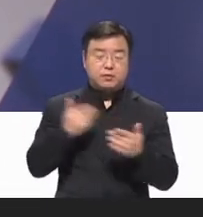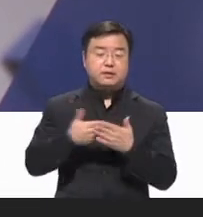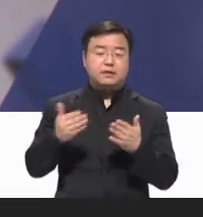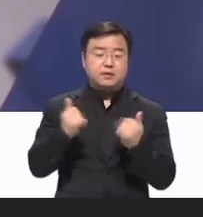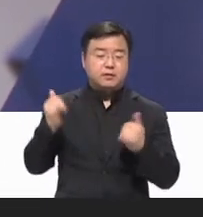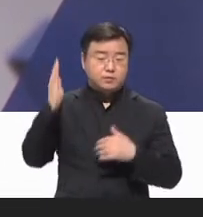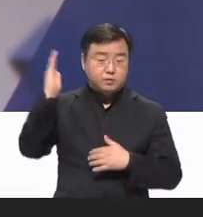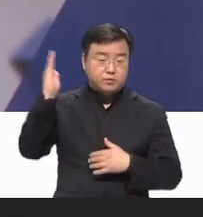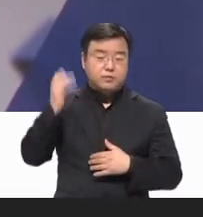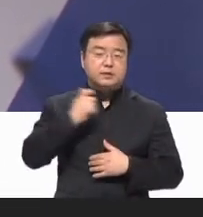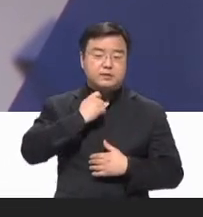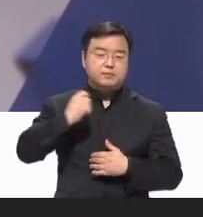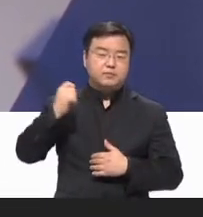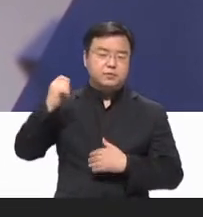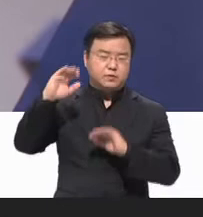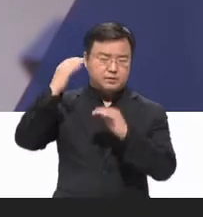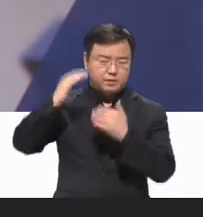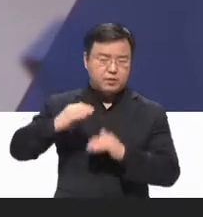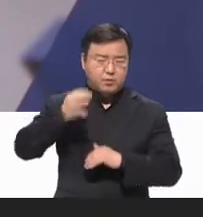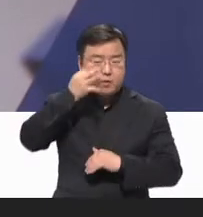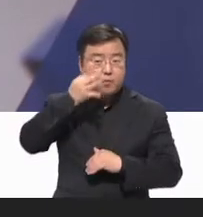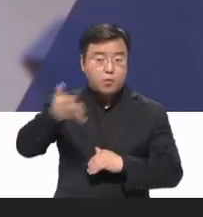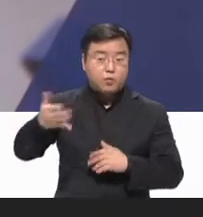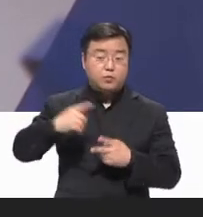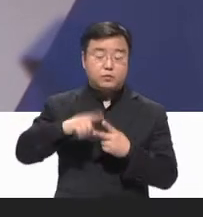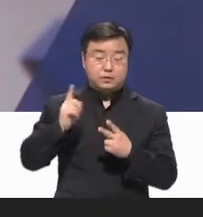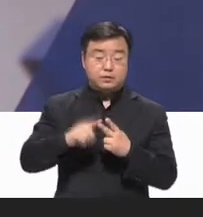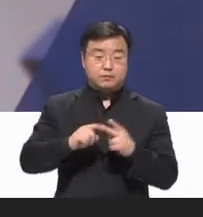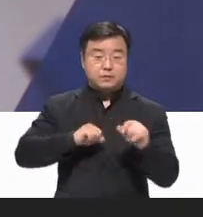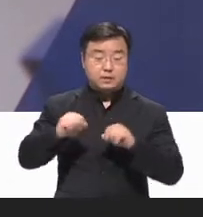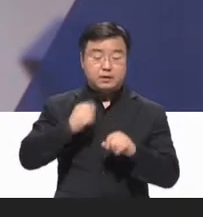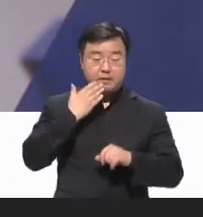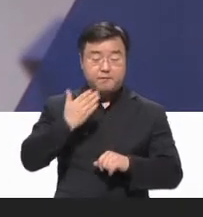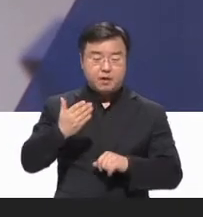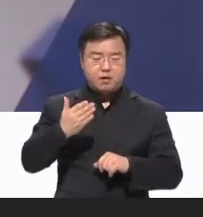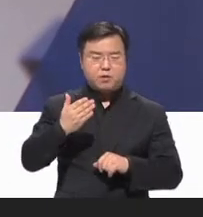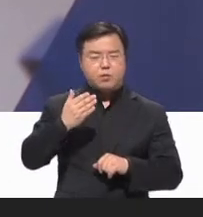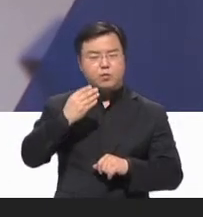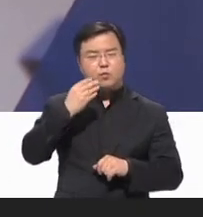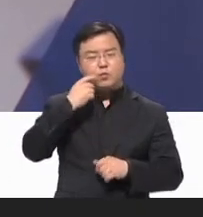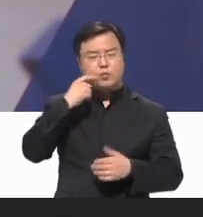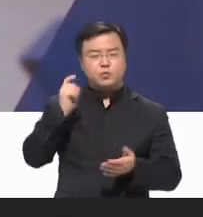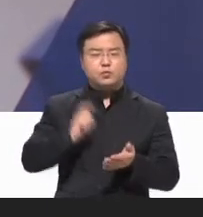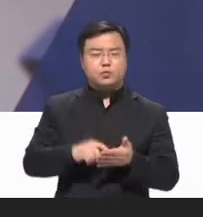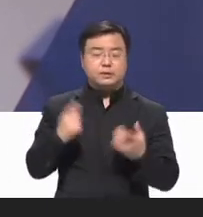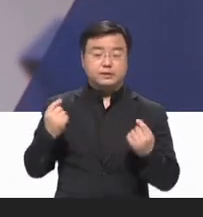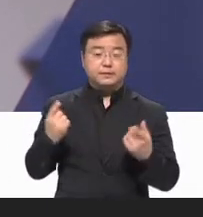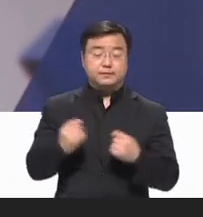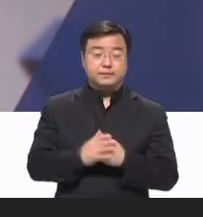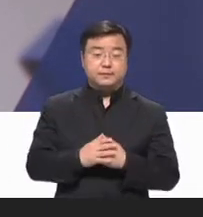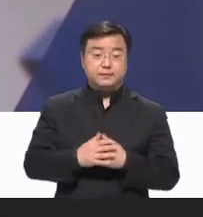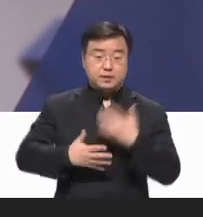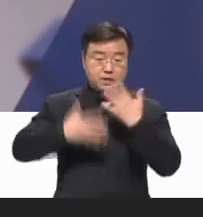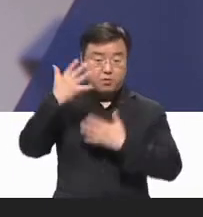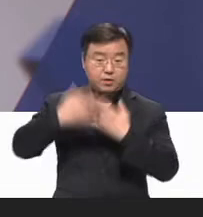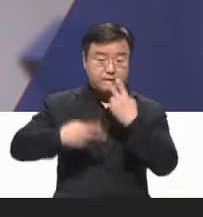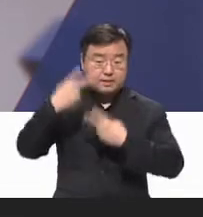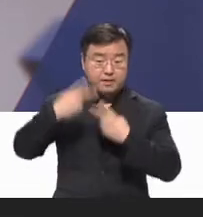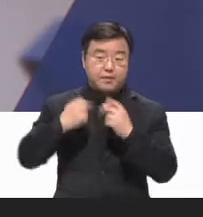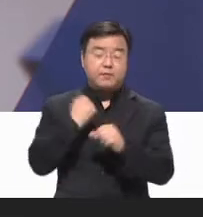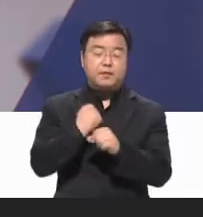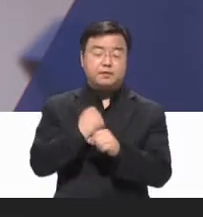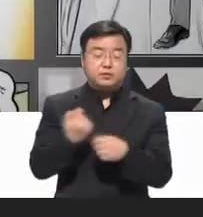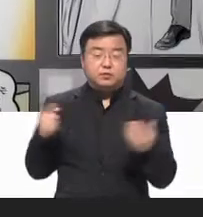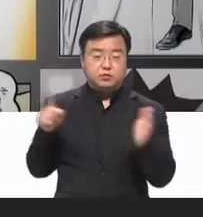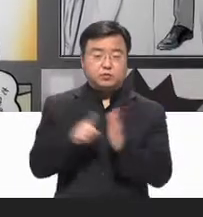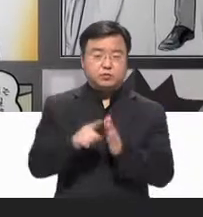싶은 이야기를 뭐 보여주마 그럴수 있다는게 좀 수월하기 때문에 좋은 것 같아요 영화나 드라마를 만들기 위해서는 데